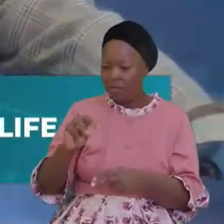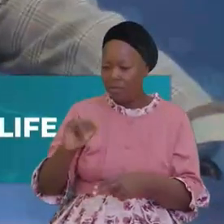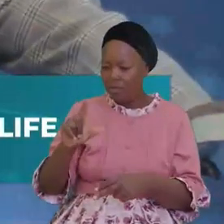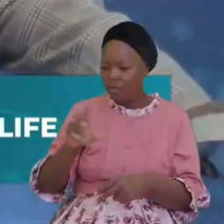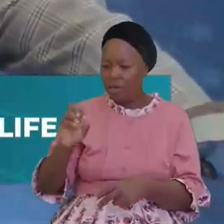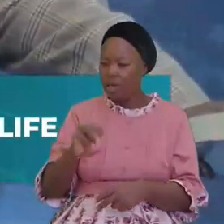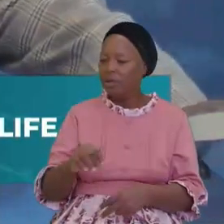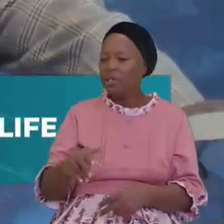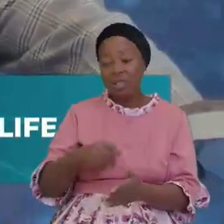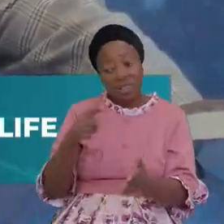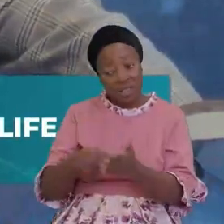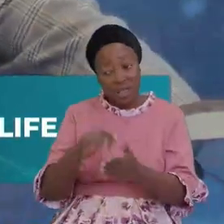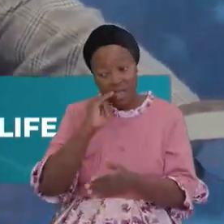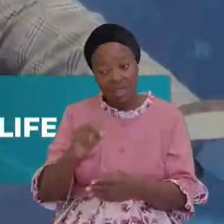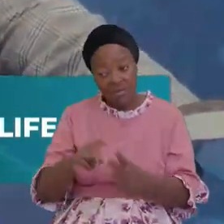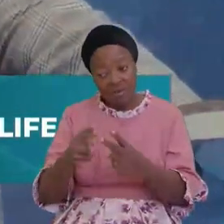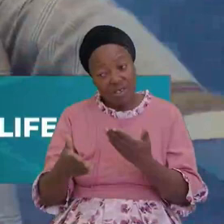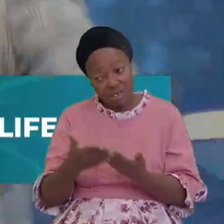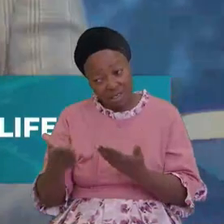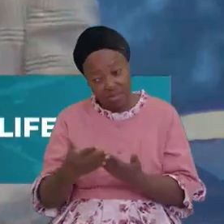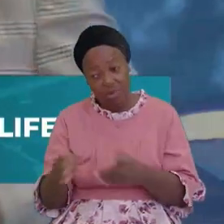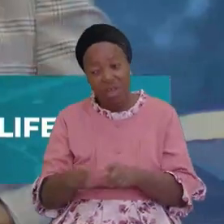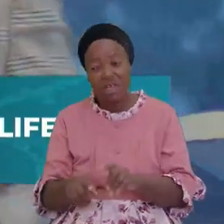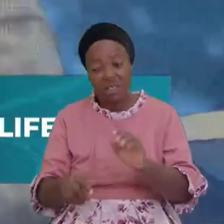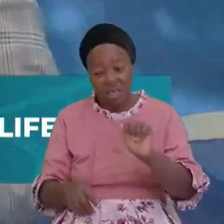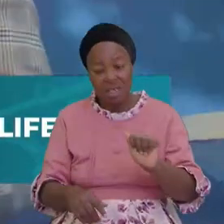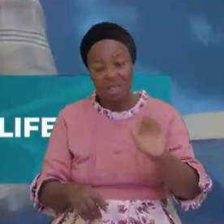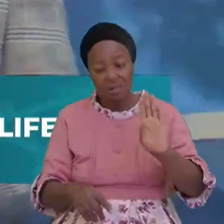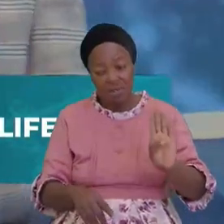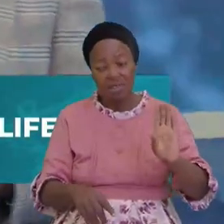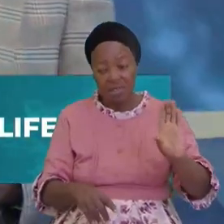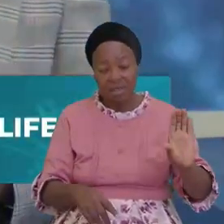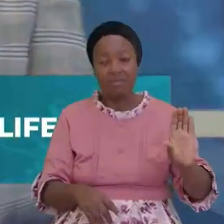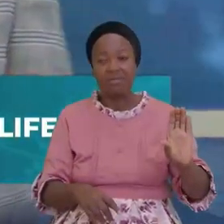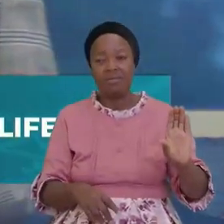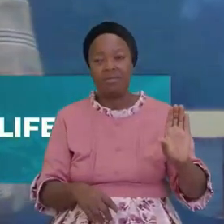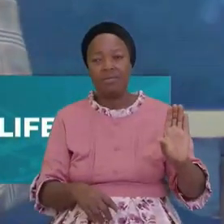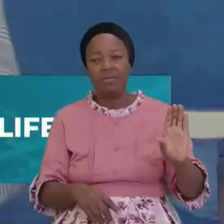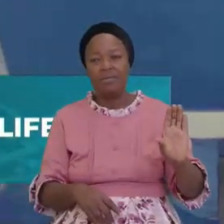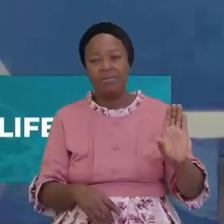Et il s'approche de moi pour dire, William, ceci est aussi simple que ABC.